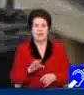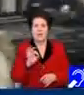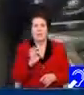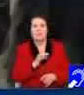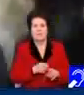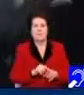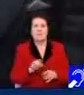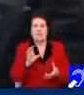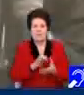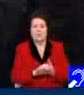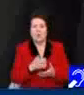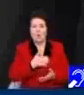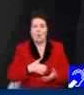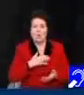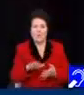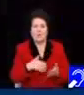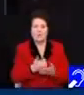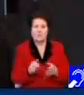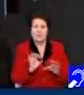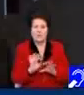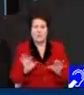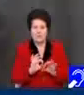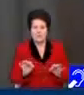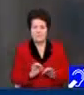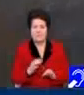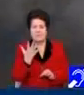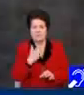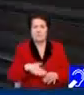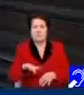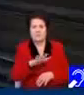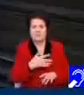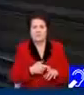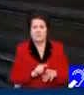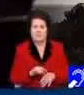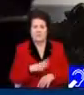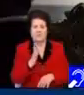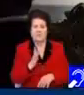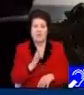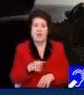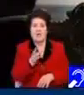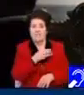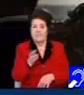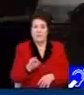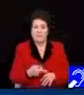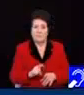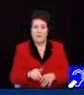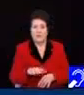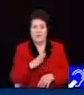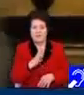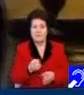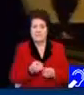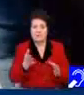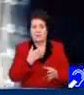de nerecunoscut în rolul principal. Actorul povestea că a stat câte 5 ore la machiaj înainte de filmări. După filmele Dunkirk și Churchill,